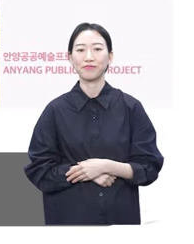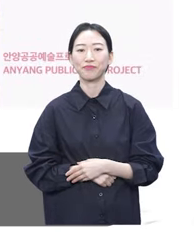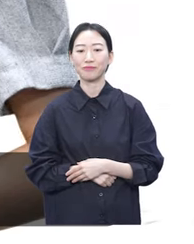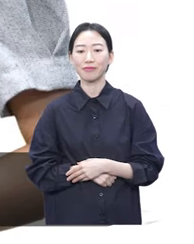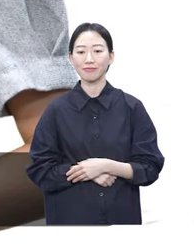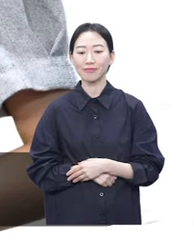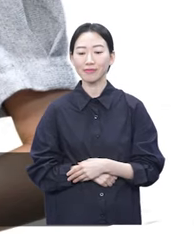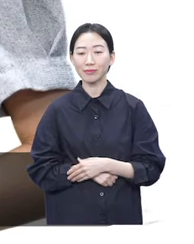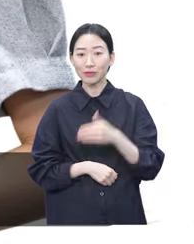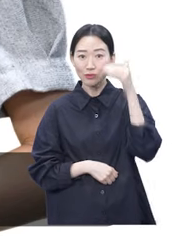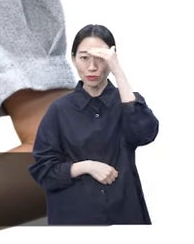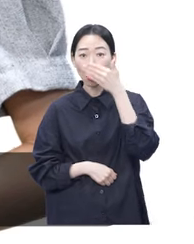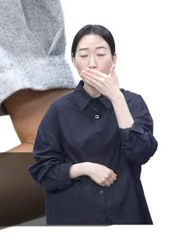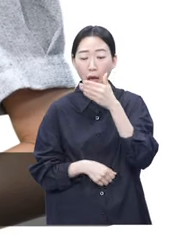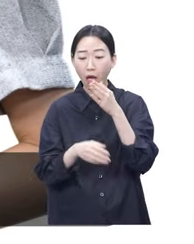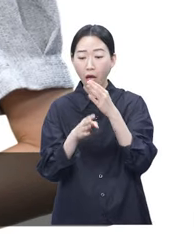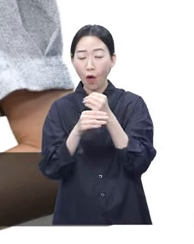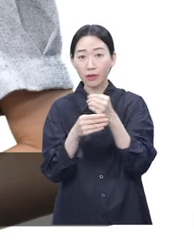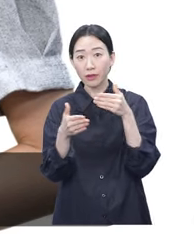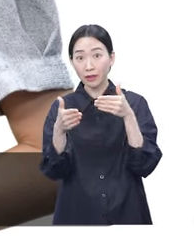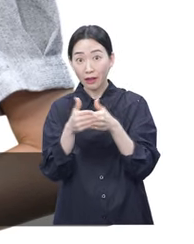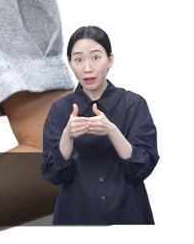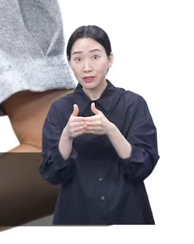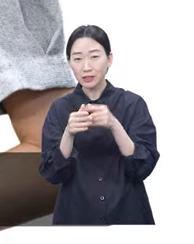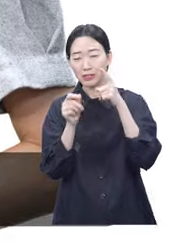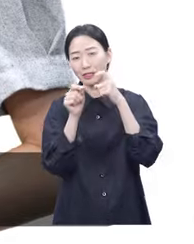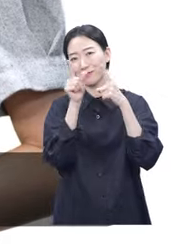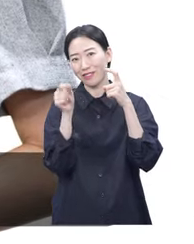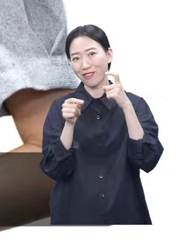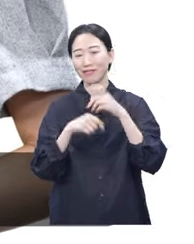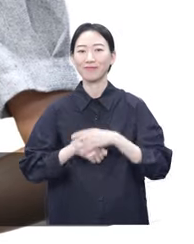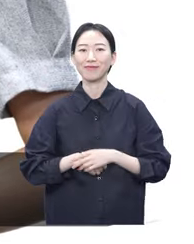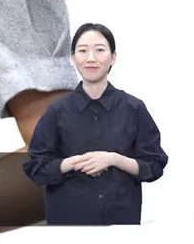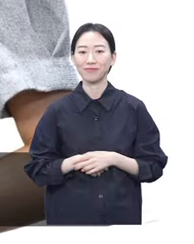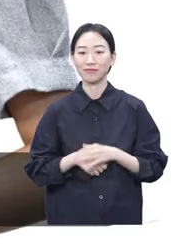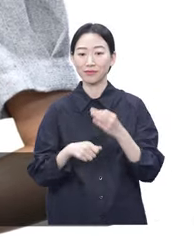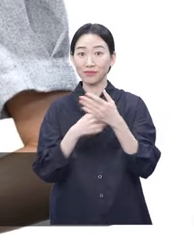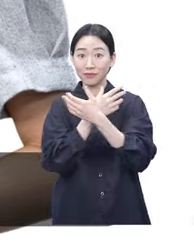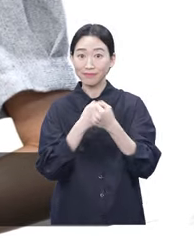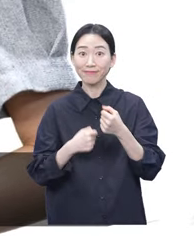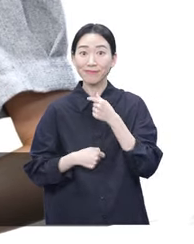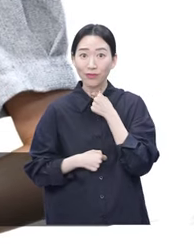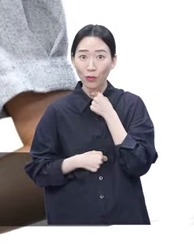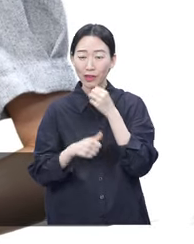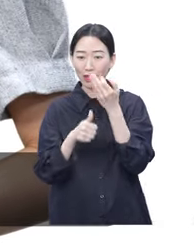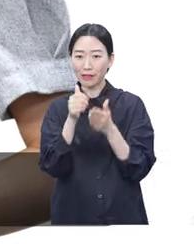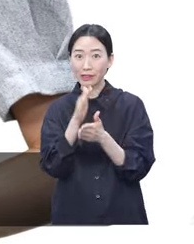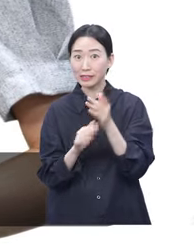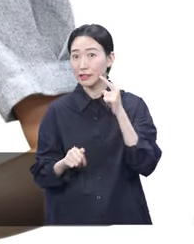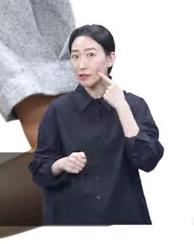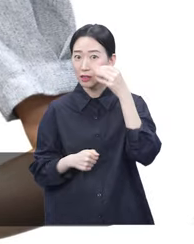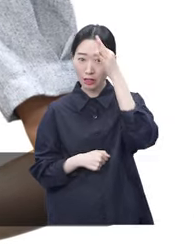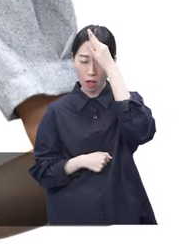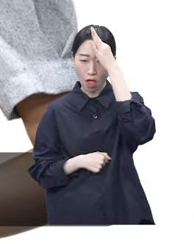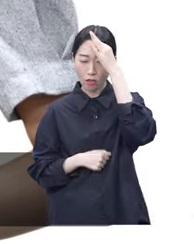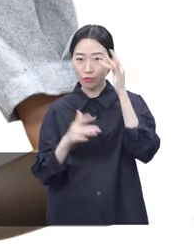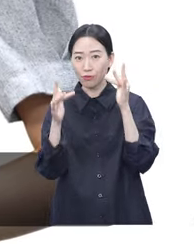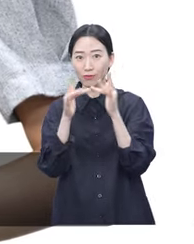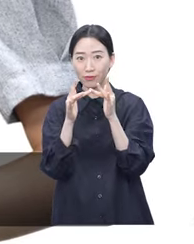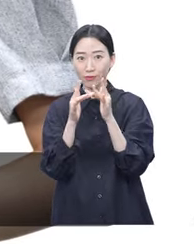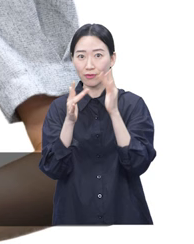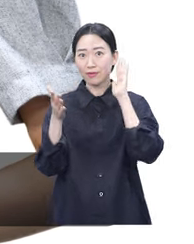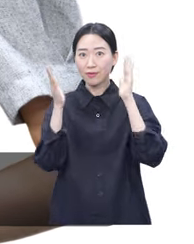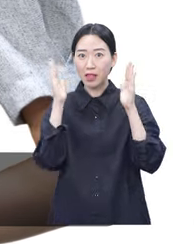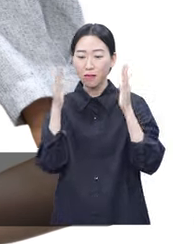있는데요. 작품 투어는 11월까지 계속됩니다. 예약은 안양문화예술재단 홈페이지, 네이버 예약페이지,